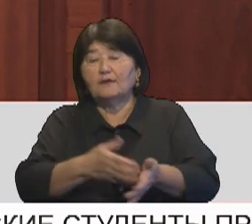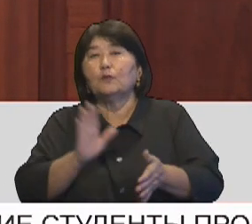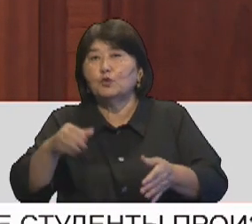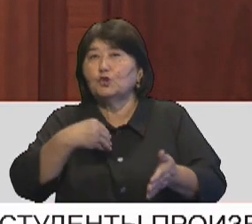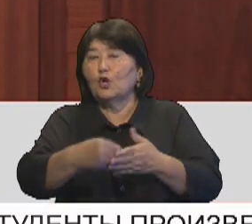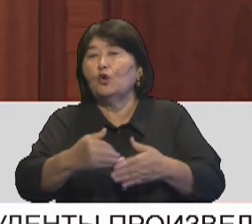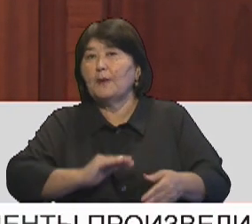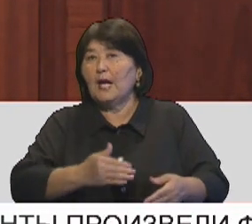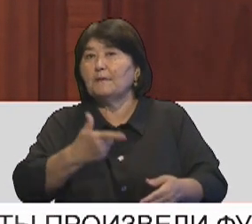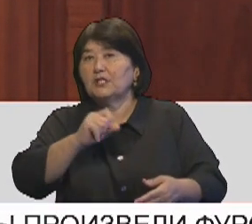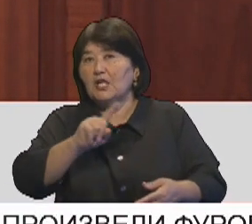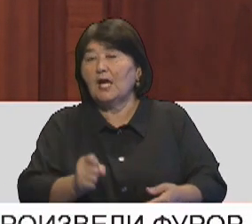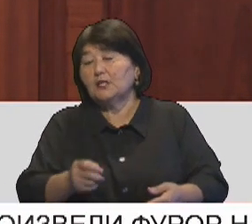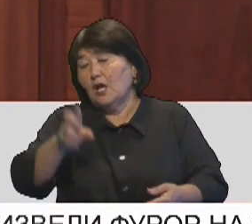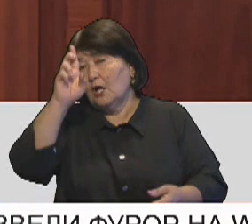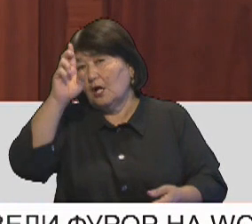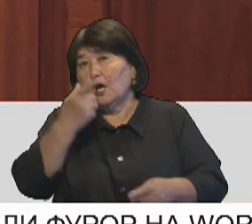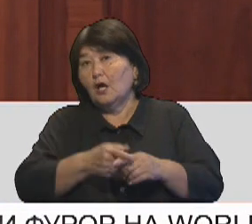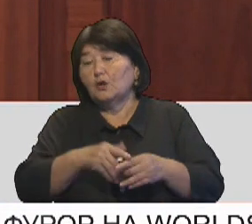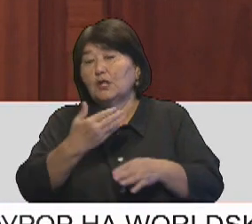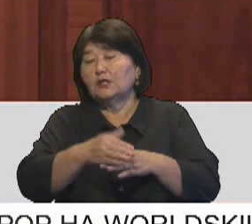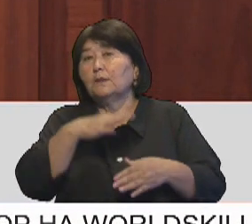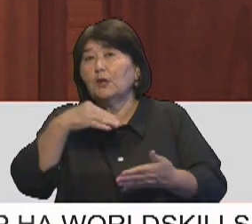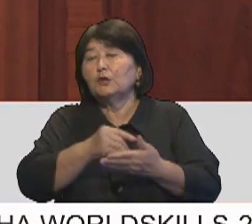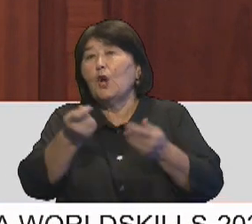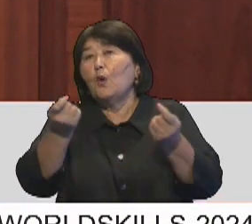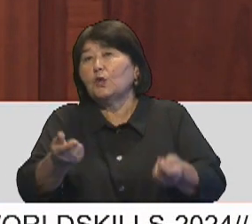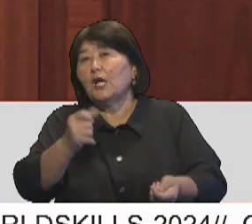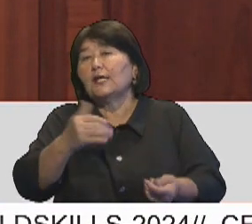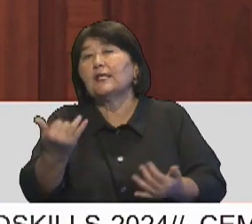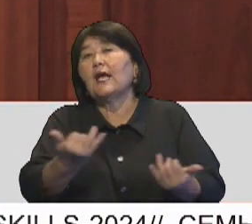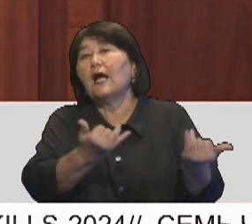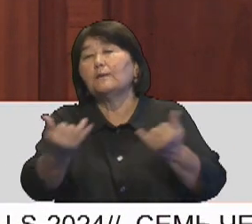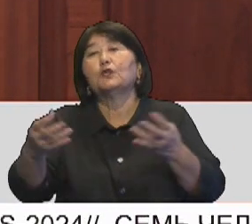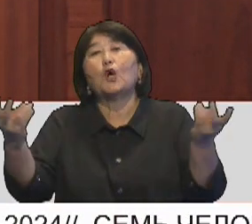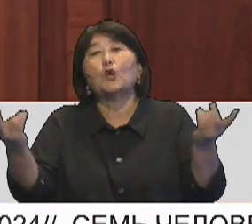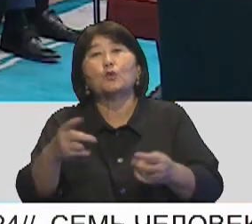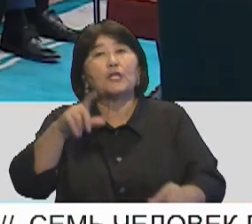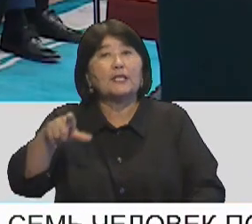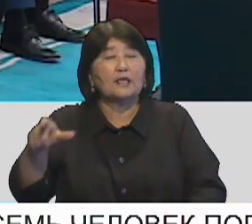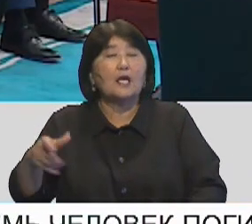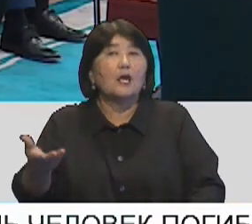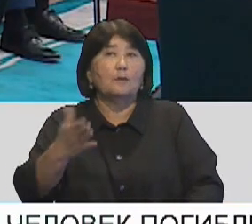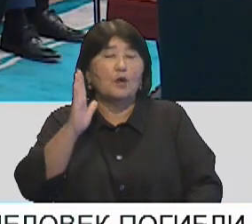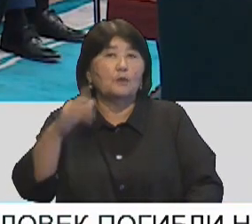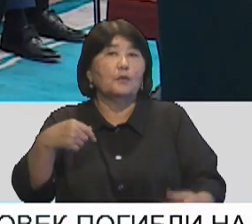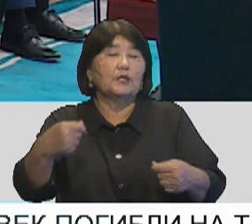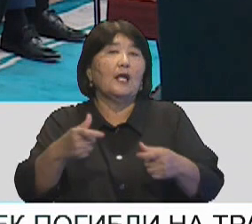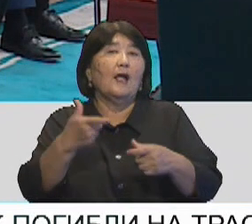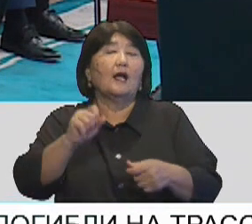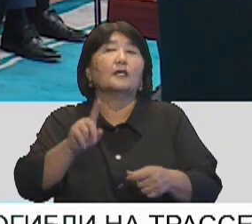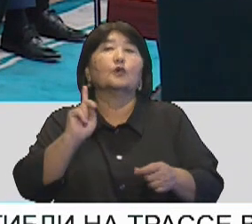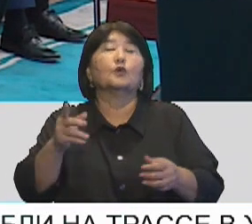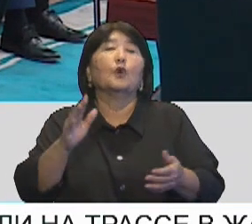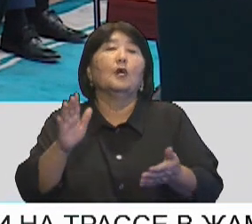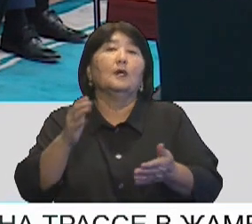закупают комерческий газ государство выделяет в несколько раз уден газ для обеспечения нуждающихся граждан мы будем выдавать газ только тем кто